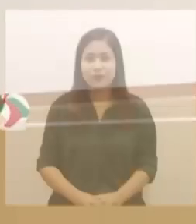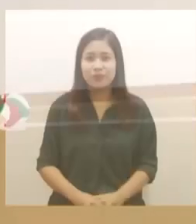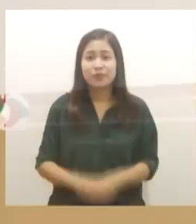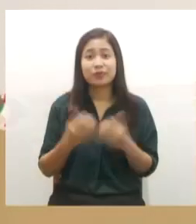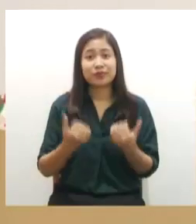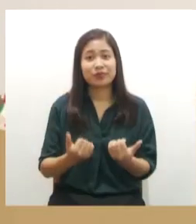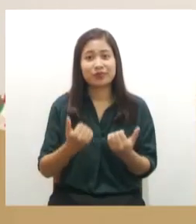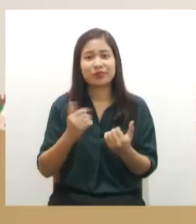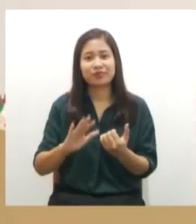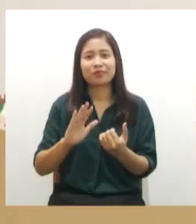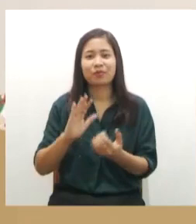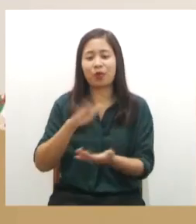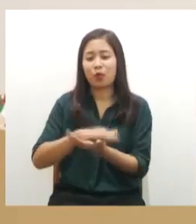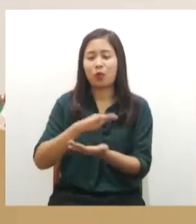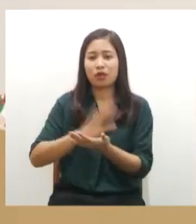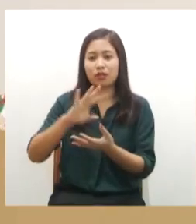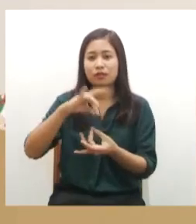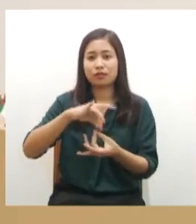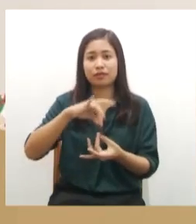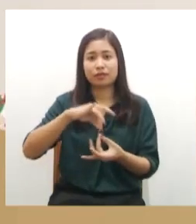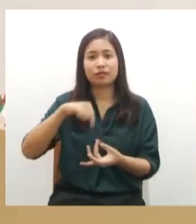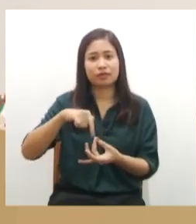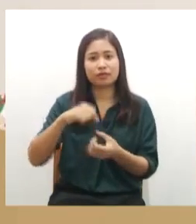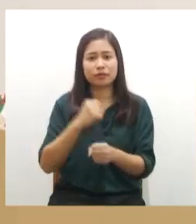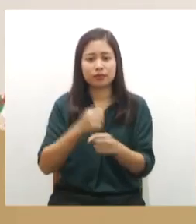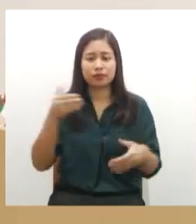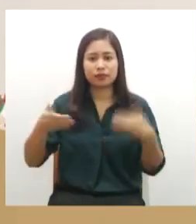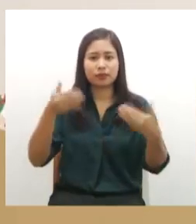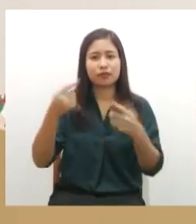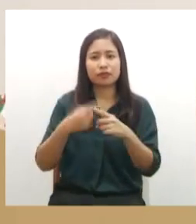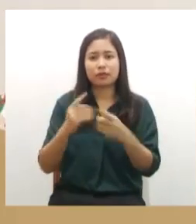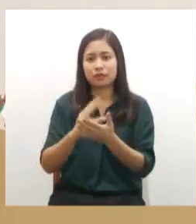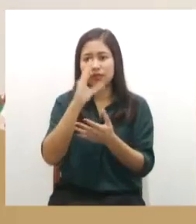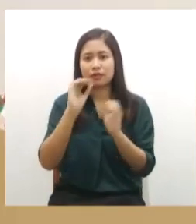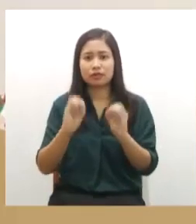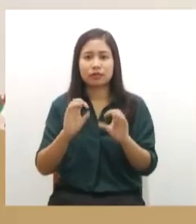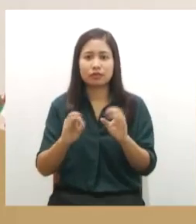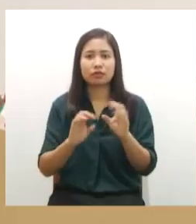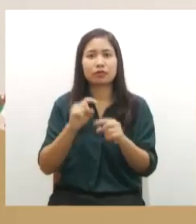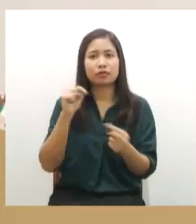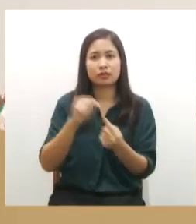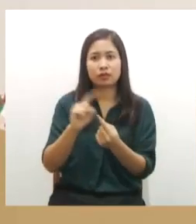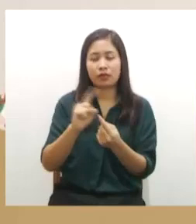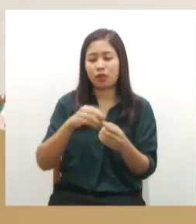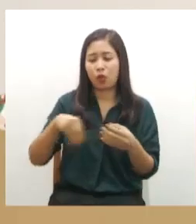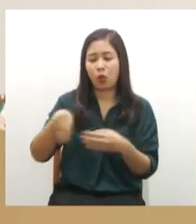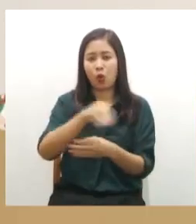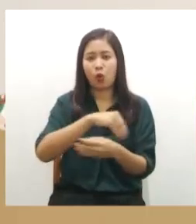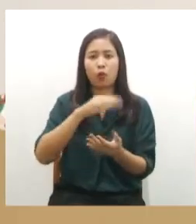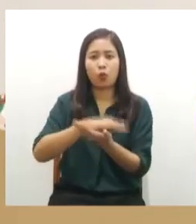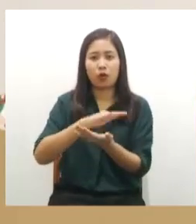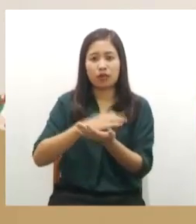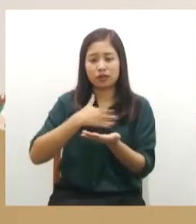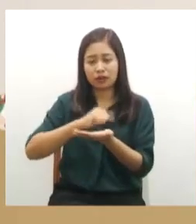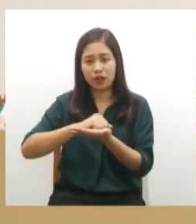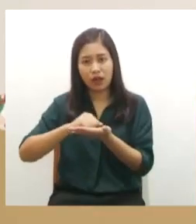จาก VTR ของโรงเรียนบ้านนาต้นจันทน์ค่ะพี่มีนจากการทำกิจกรรมดังกล่าวนะคะผลการประเมินพบว่าบริเวณโรงเรียนนะคะสะอาดค่ะปลอด